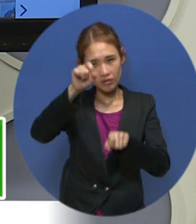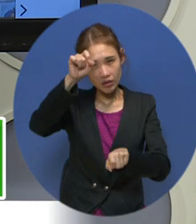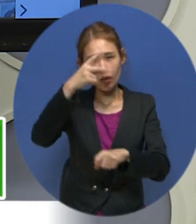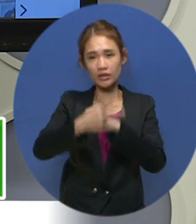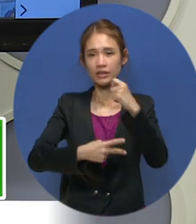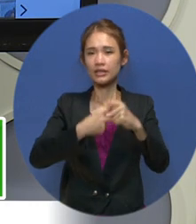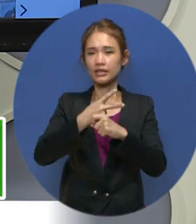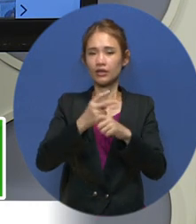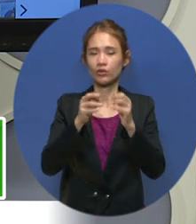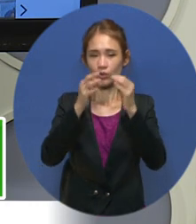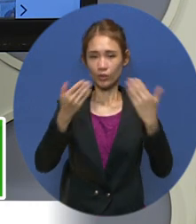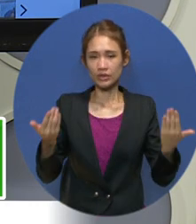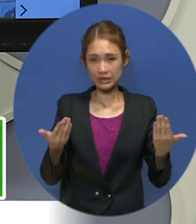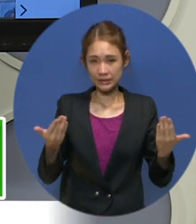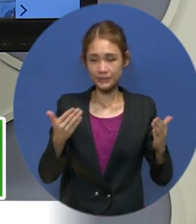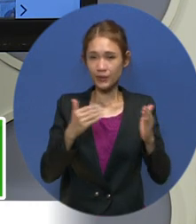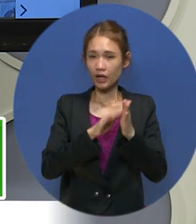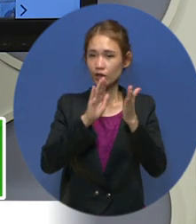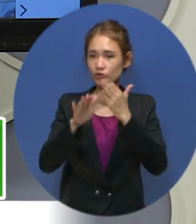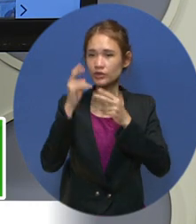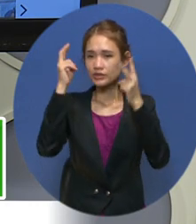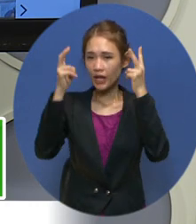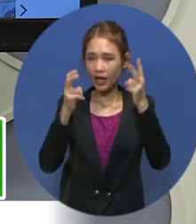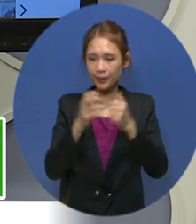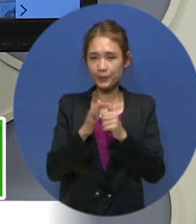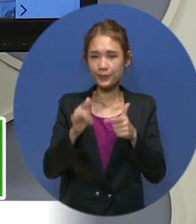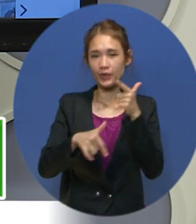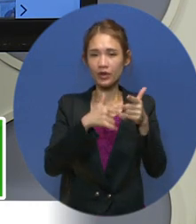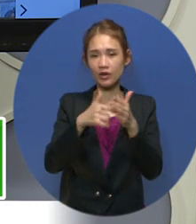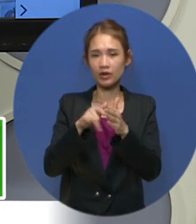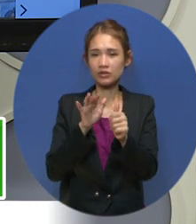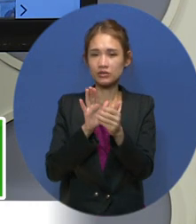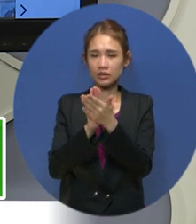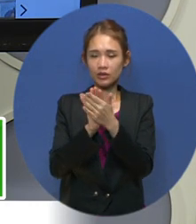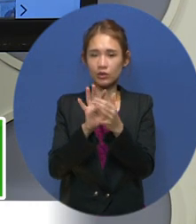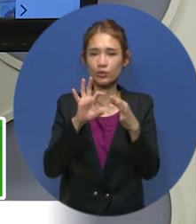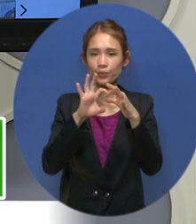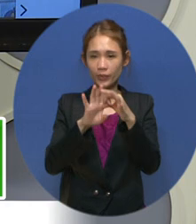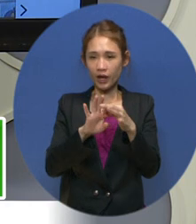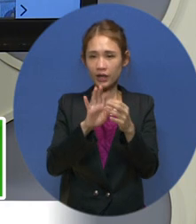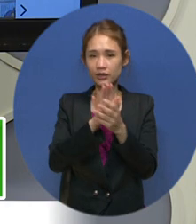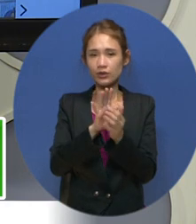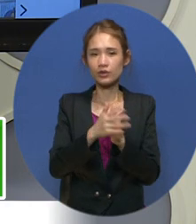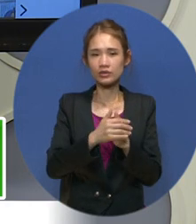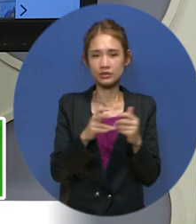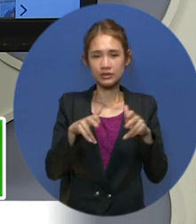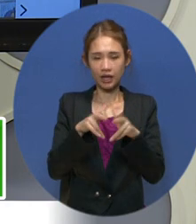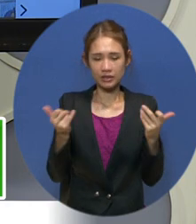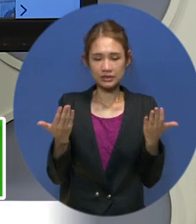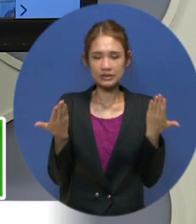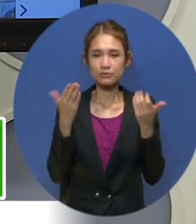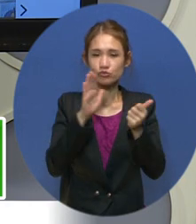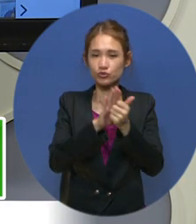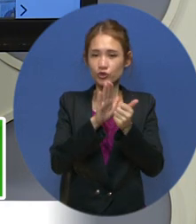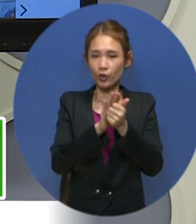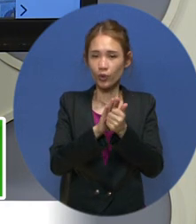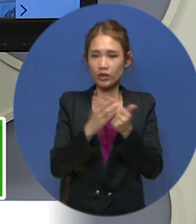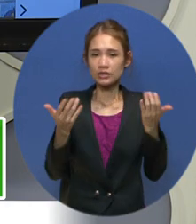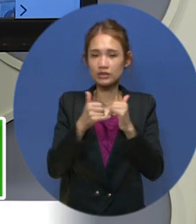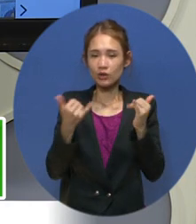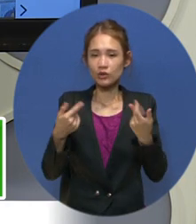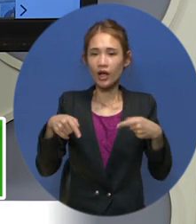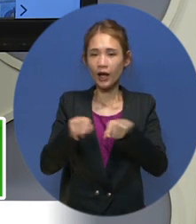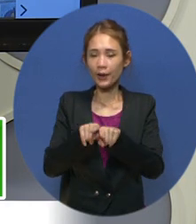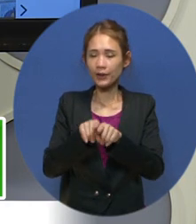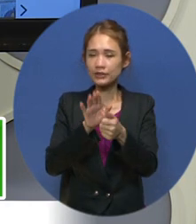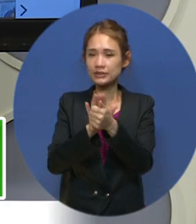근무 호 사업체 직접 체험으로 이어질 수 있도록 지원하는 사업이며 장애인의 직무 적응을 도와주는 글로 지원 인도